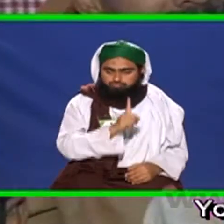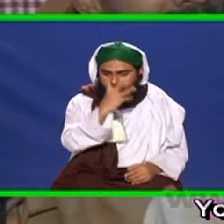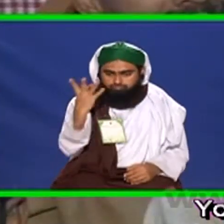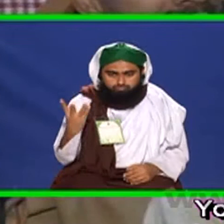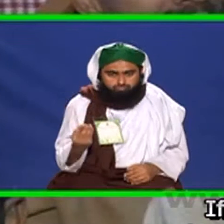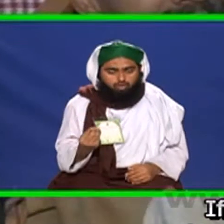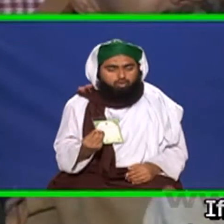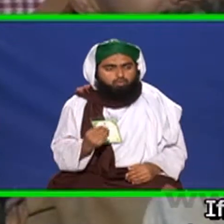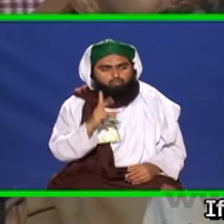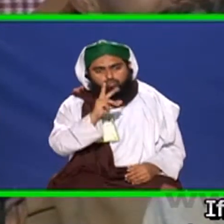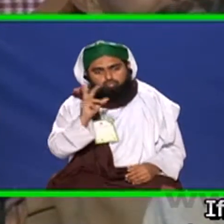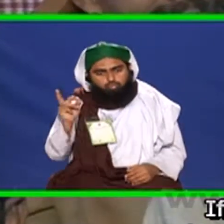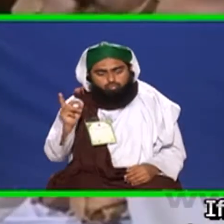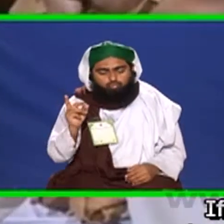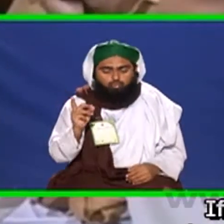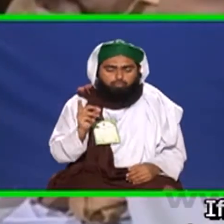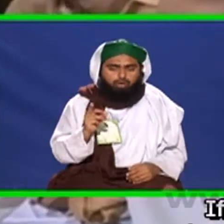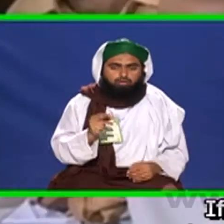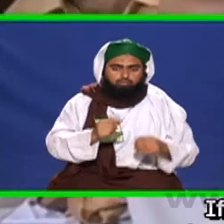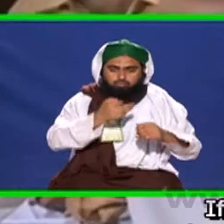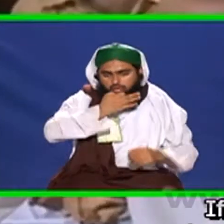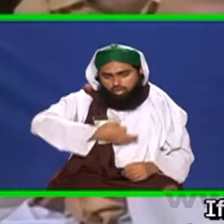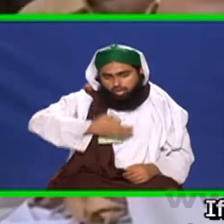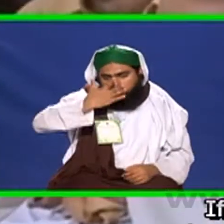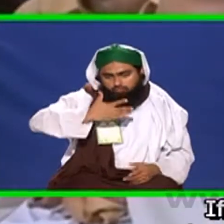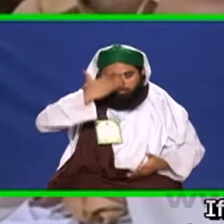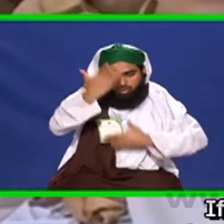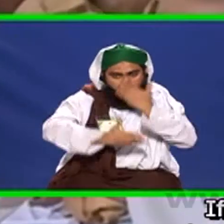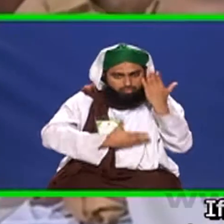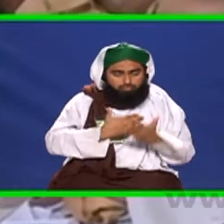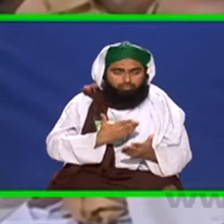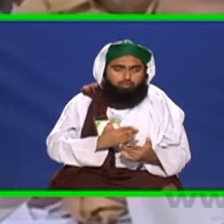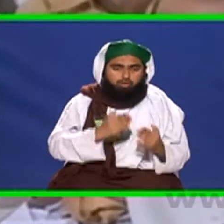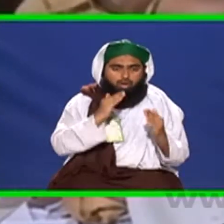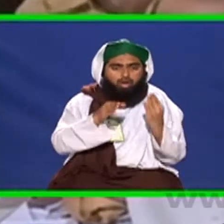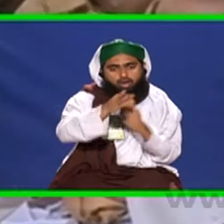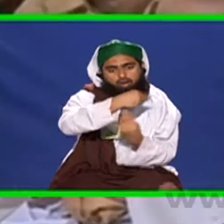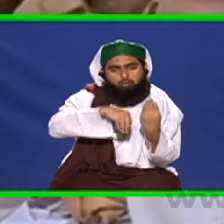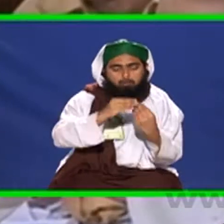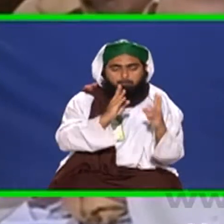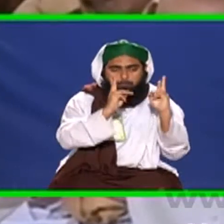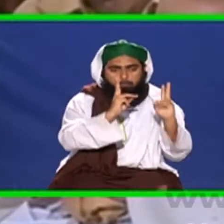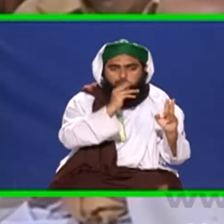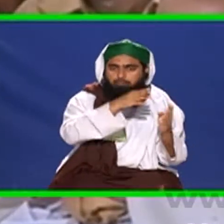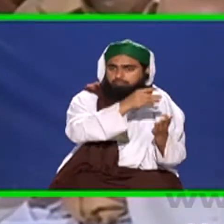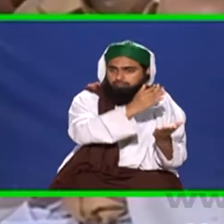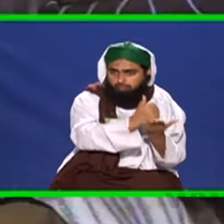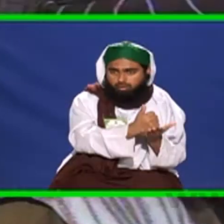بار، صبح شام اگر آپ نے حرم شریف میں 200 بار پڑھ لیے تو لاکھ گنا ثواب ہو جائے گا. تو